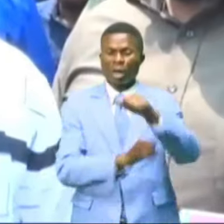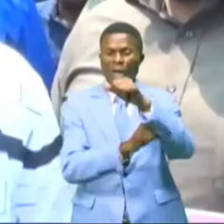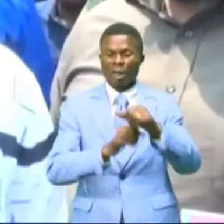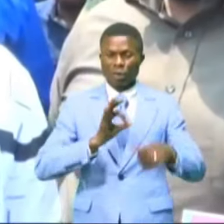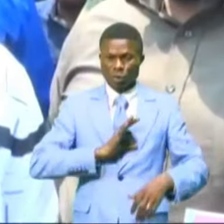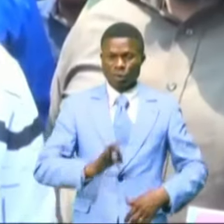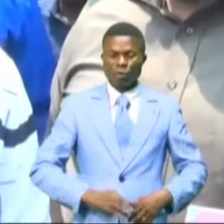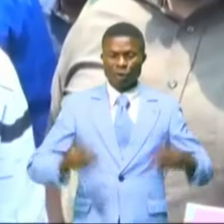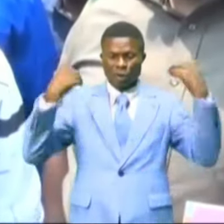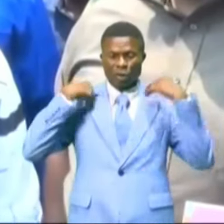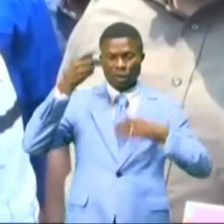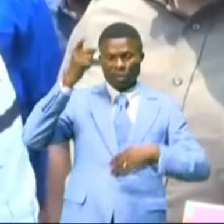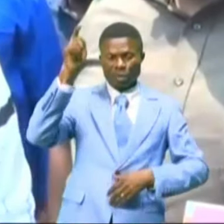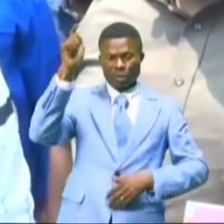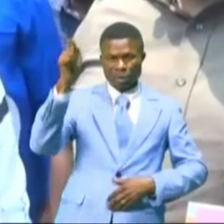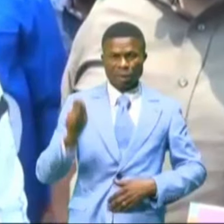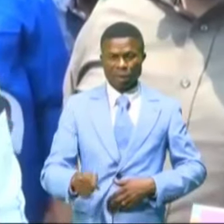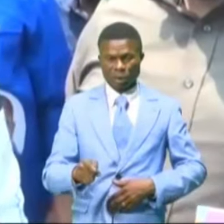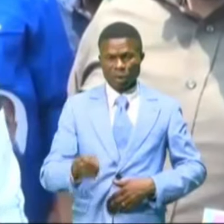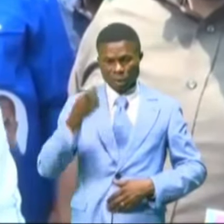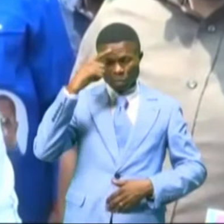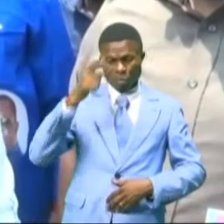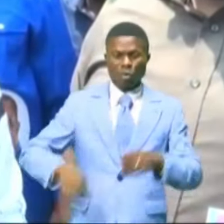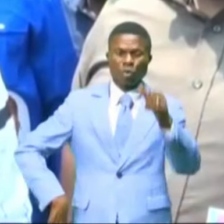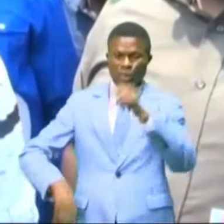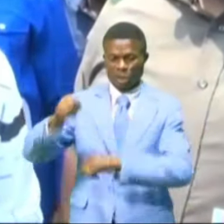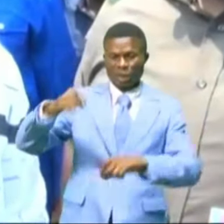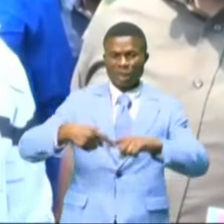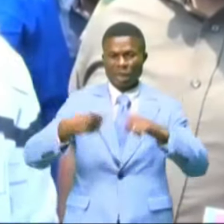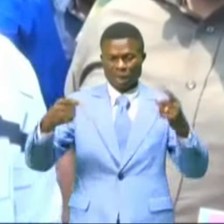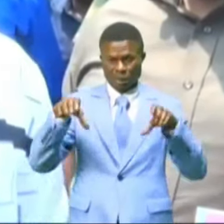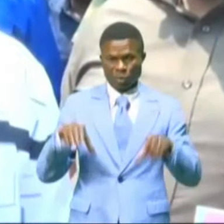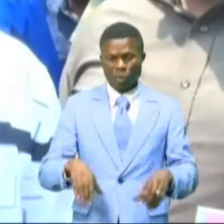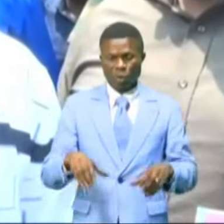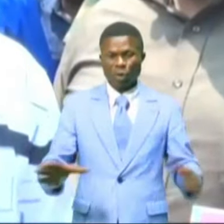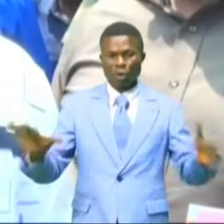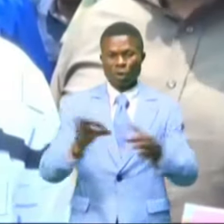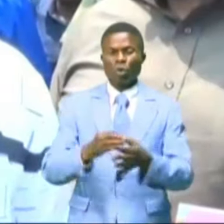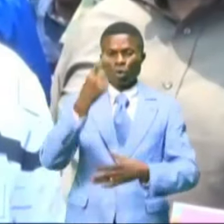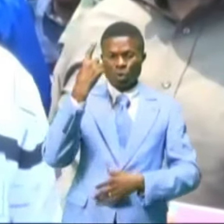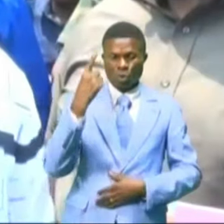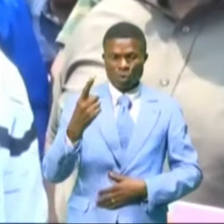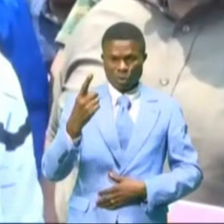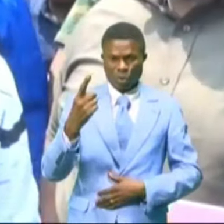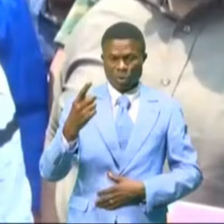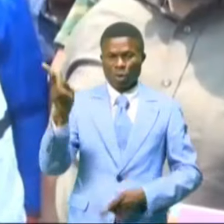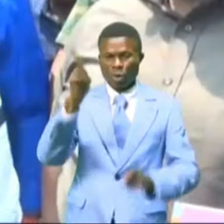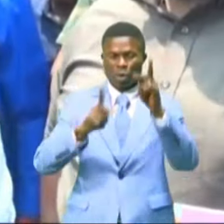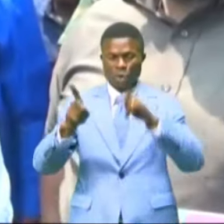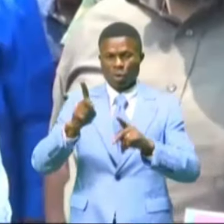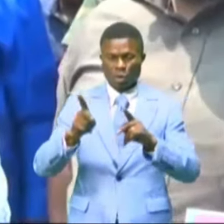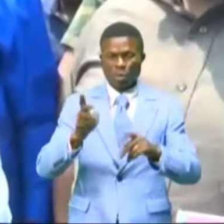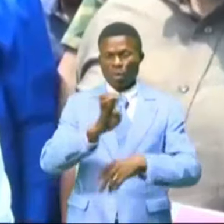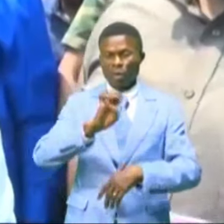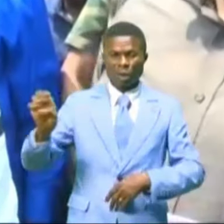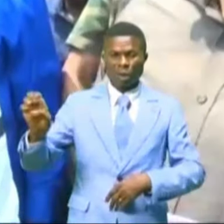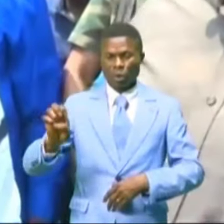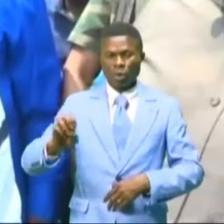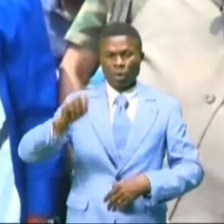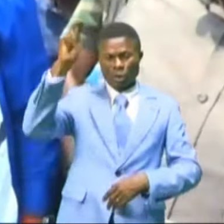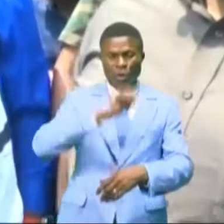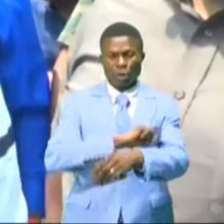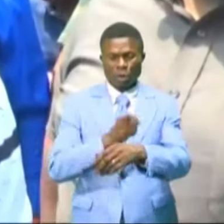le commandant suprême pour buter l'ennemi dehors. Nous sommes solidaires au peuple de Nord-Kiv. Nous